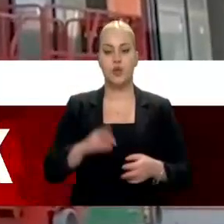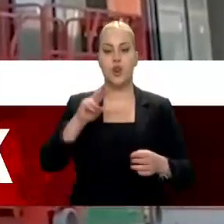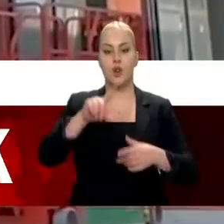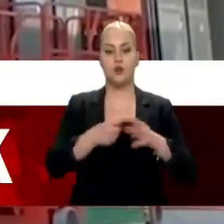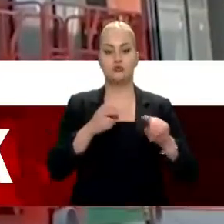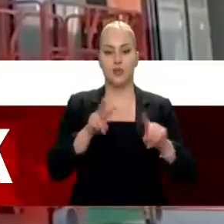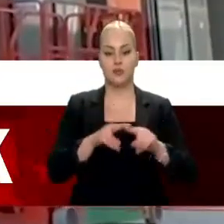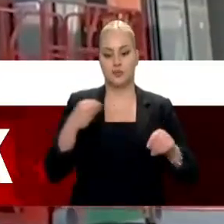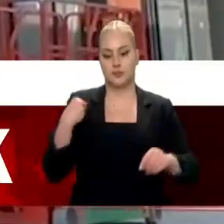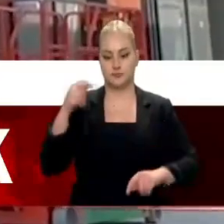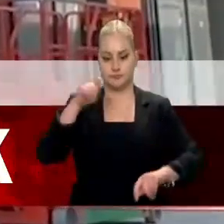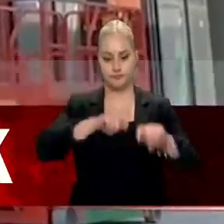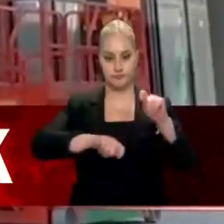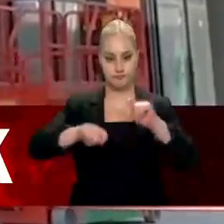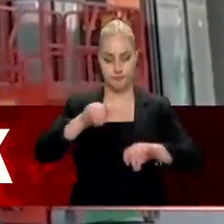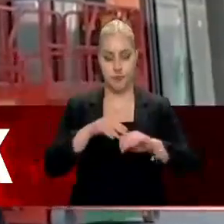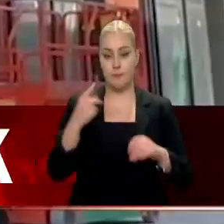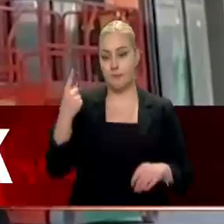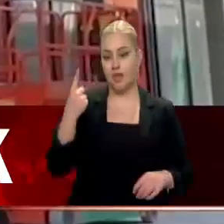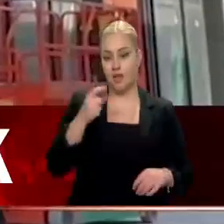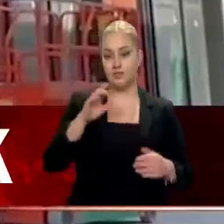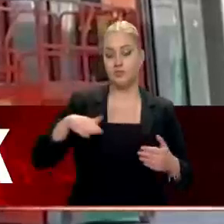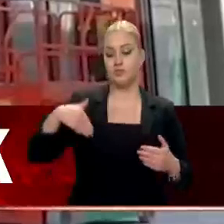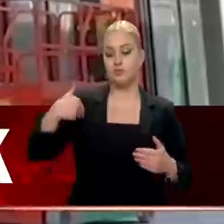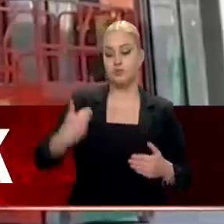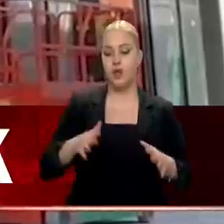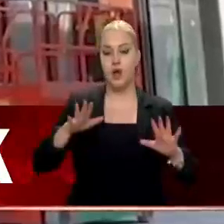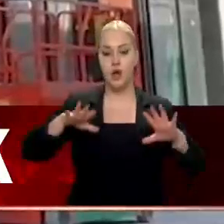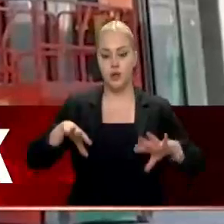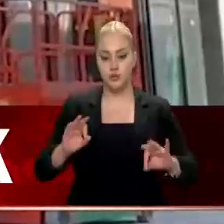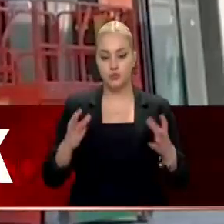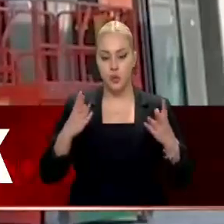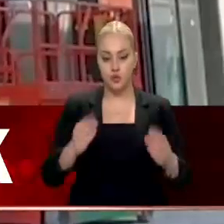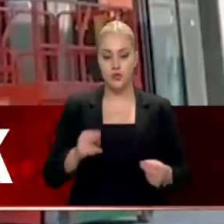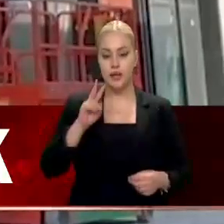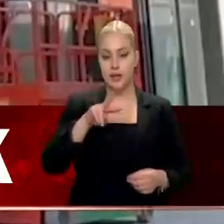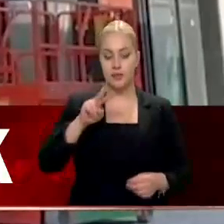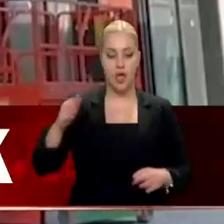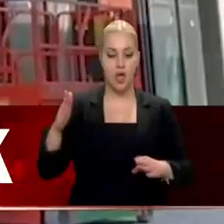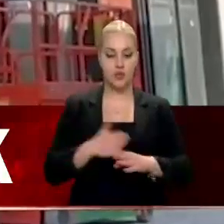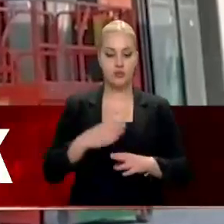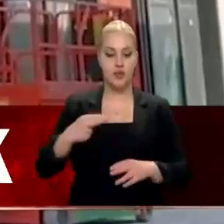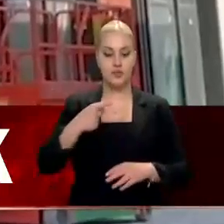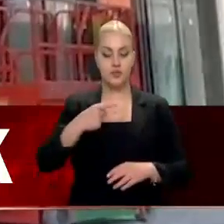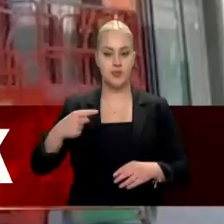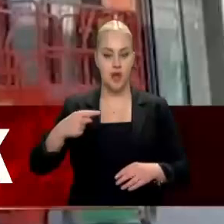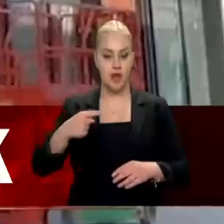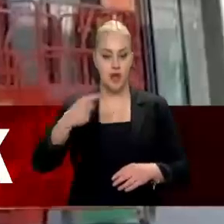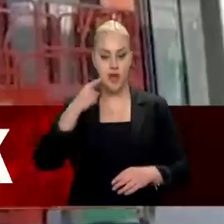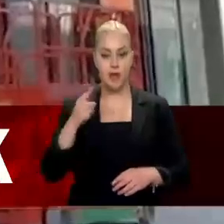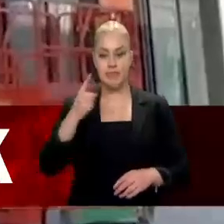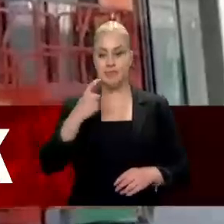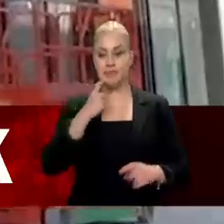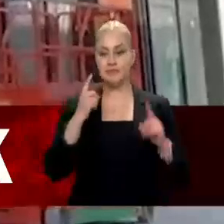yeni inşa ettiğimiz ve bir ay sonra hazır hale gelecek 22 eşyalı daireyi